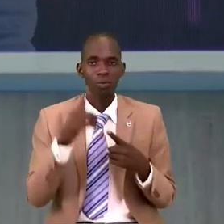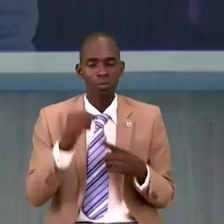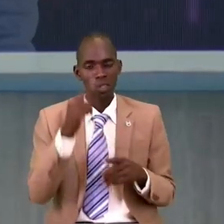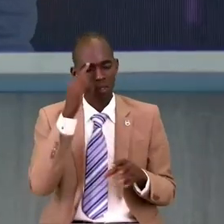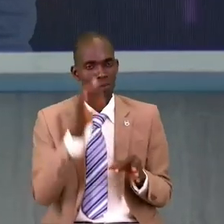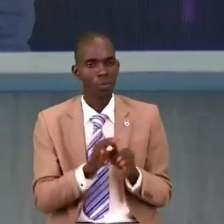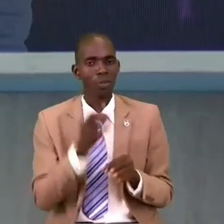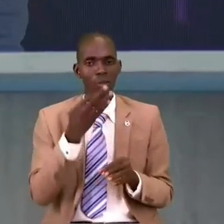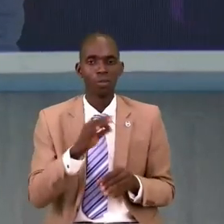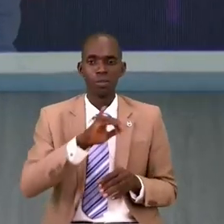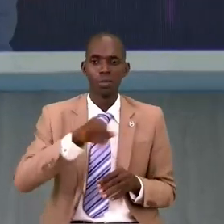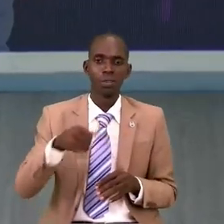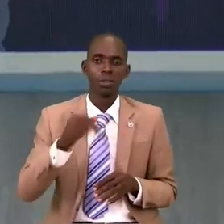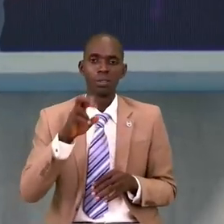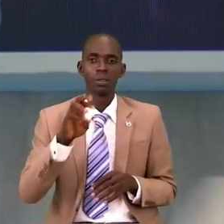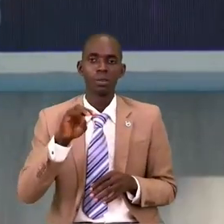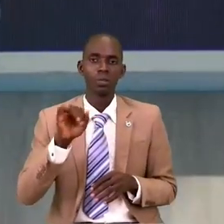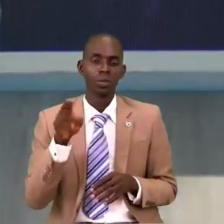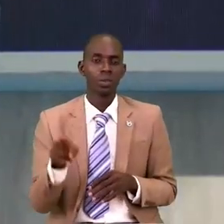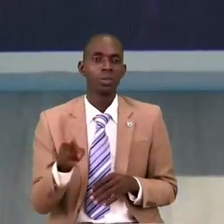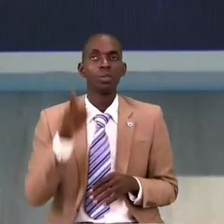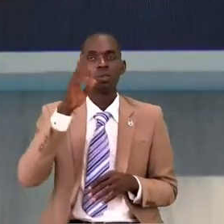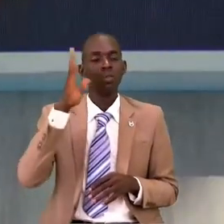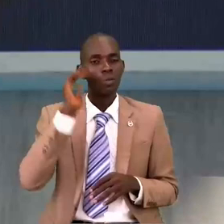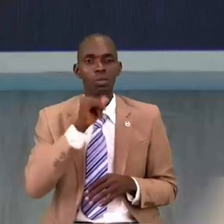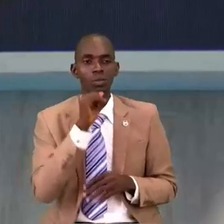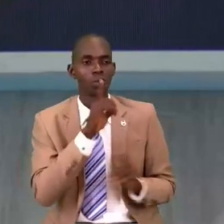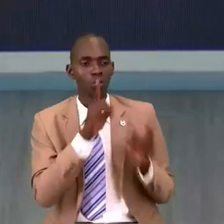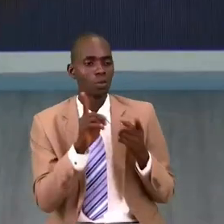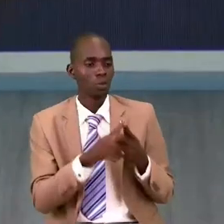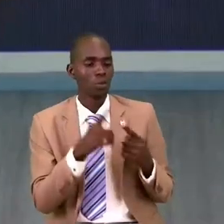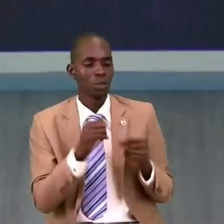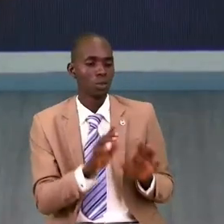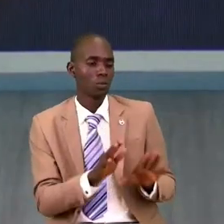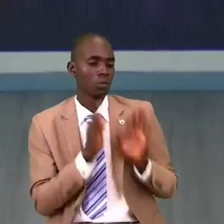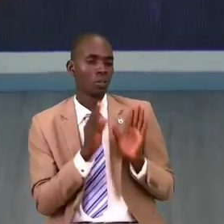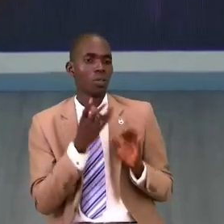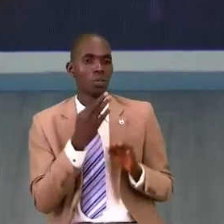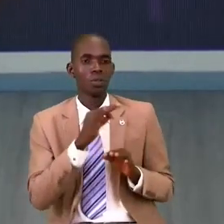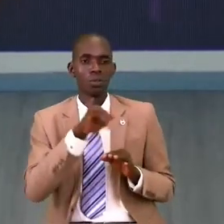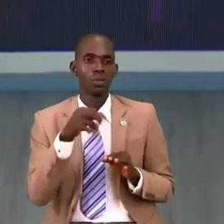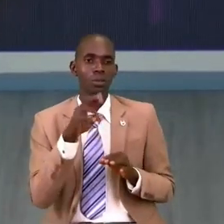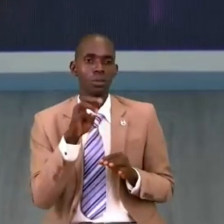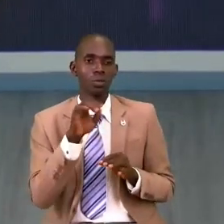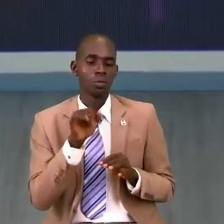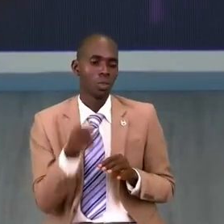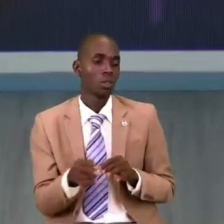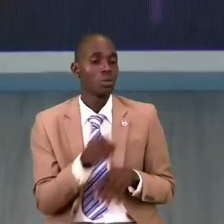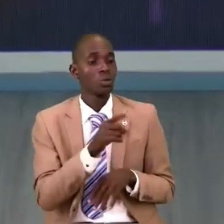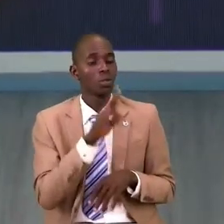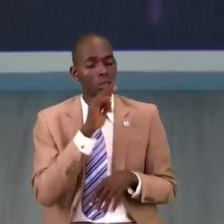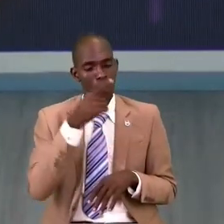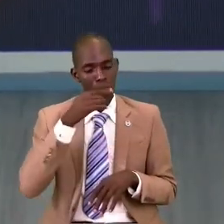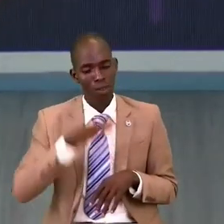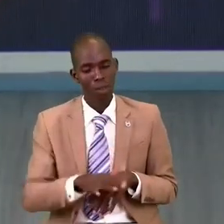un enfant. Je suis ignorant en tant qu'enfant. Je suis faible en tant qu'enfant.